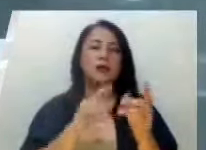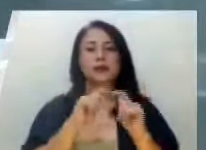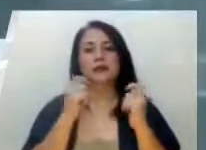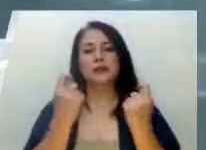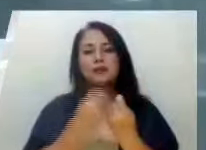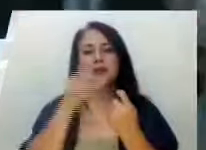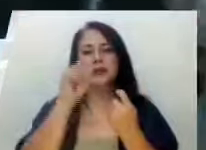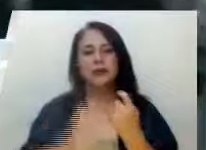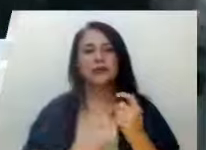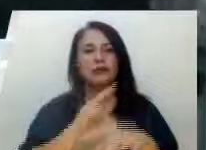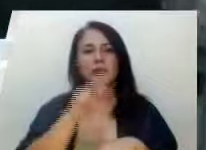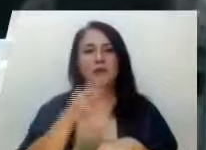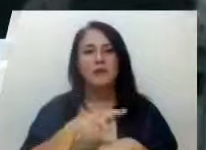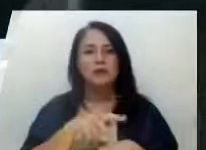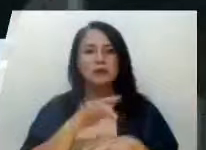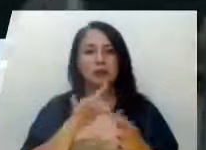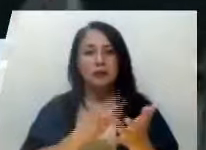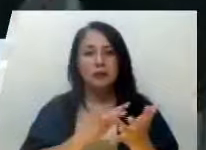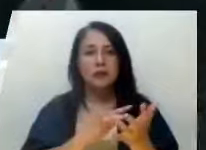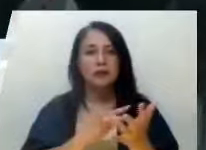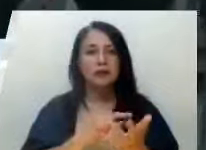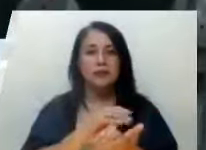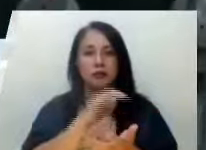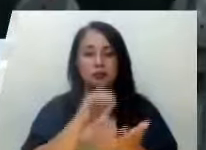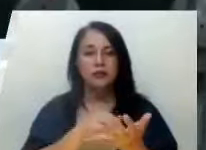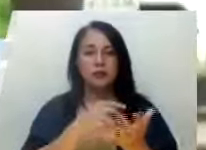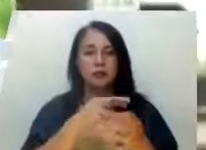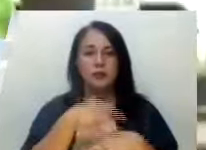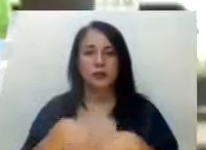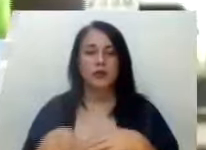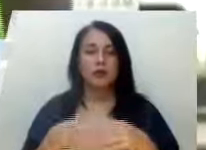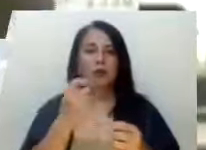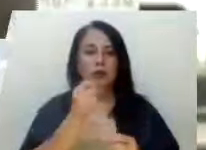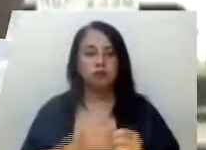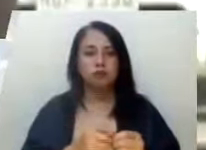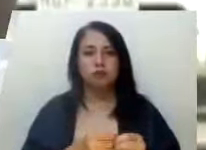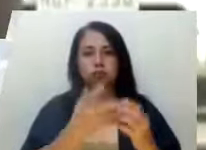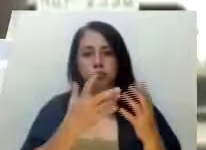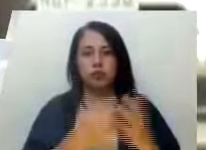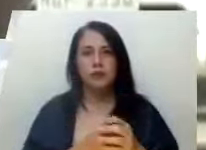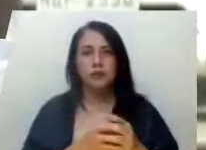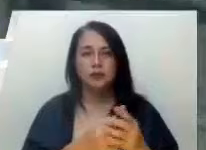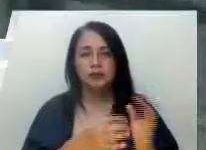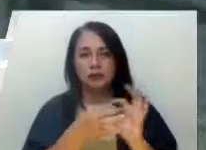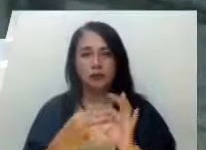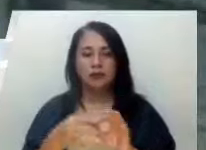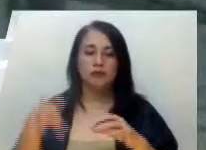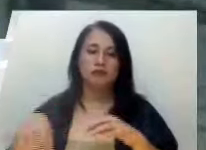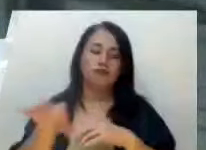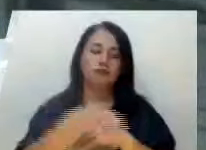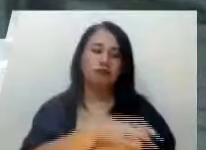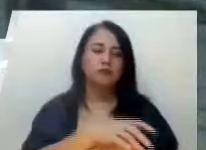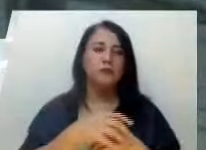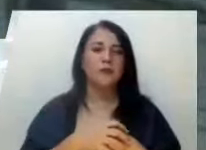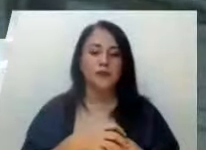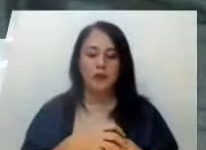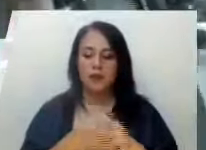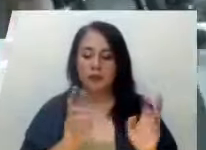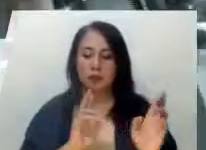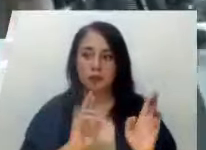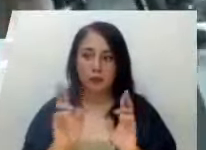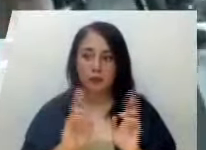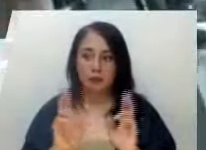Medical Center para sa mga referral ng firecracker-related injuries mula sa mga karating lungsod at bayan. Mas pinaghahandaan ng